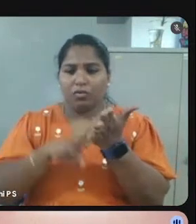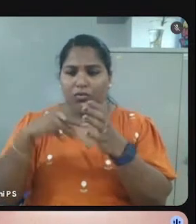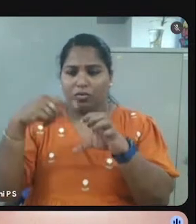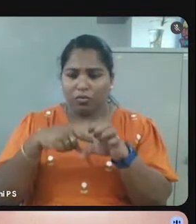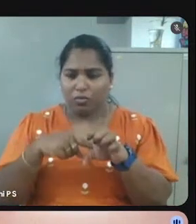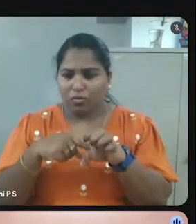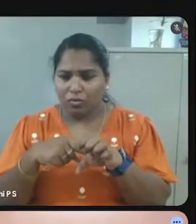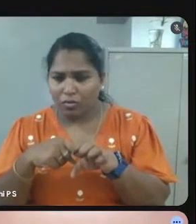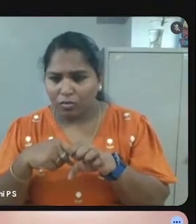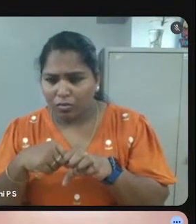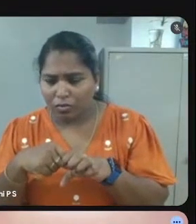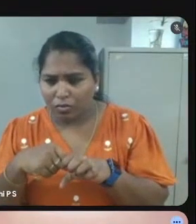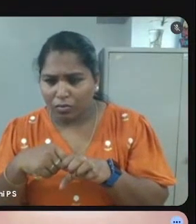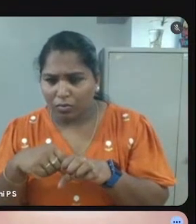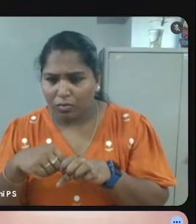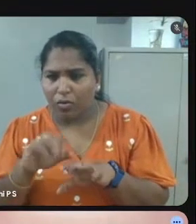കോഗ്നിഷൻ ആണോ ഉദ്ദേശിച്ചത്?